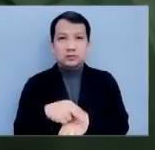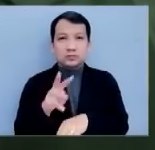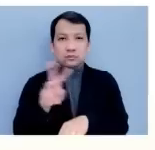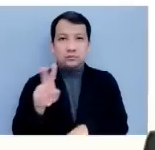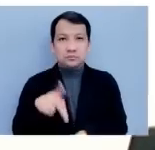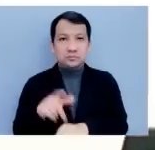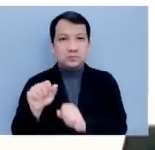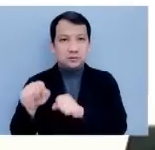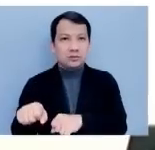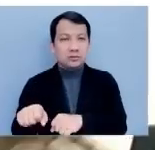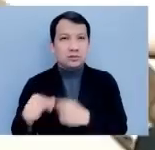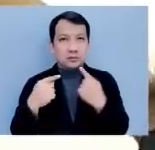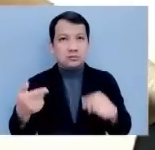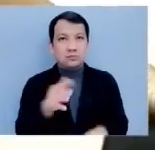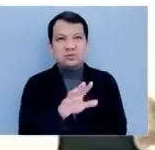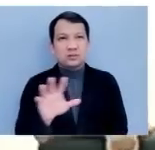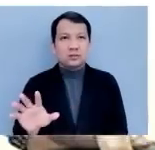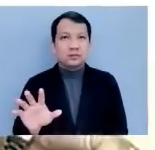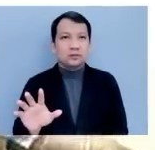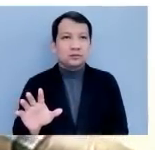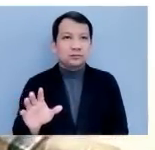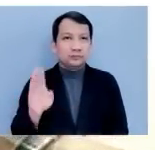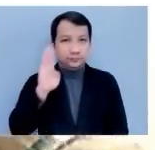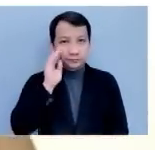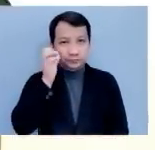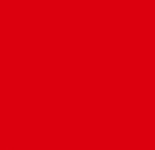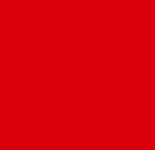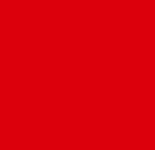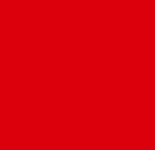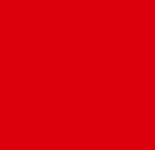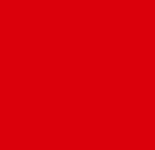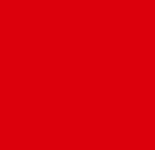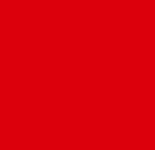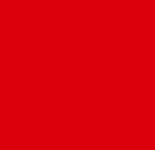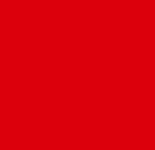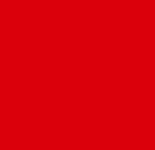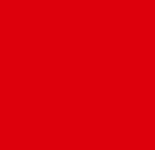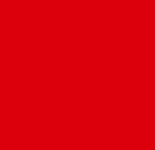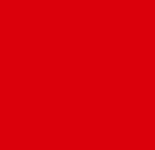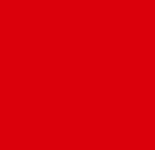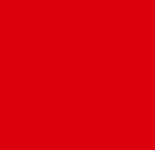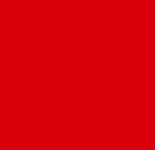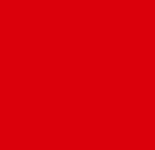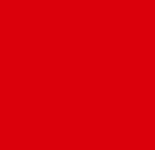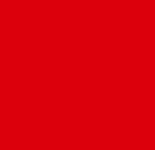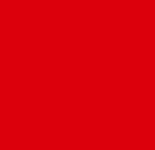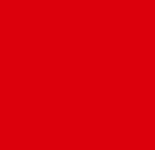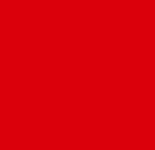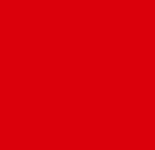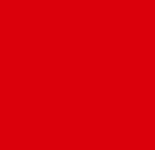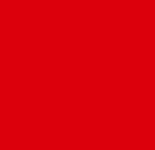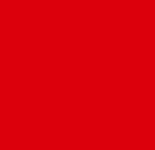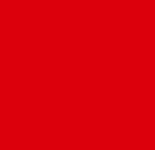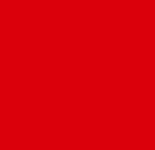Sea. Nagbabalita mula sa frontline, Brian Castillo, News 5. Mga kapatid, Julius Babaw po. Iba na ang may